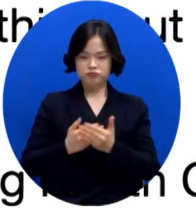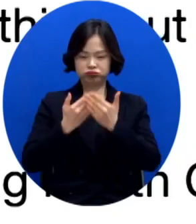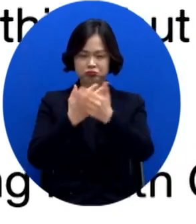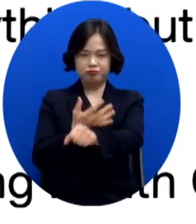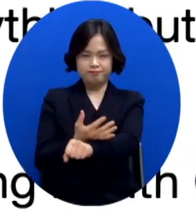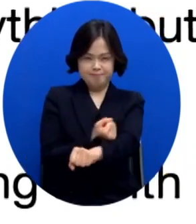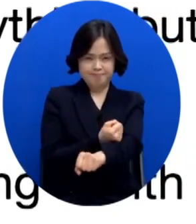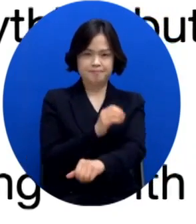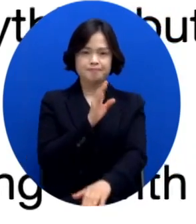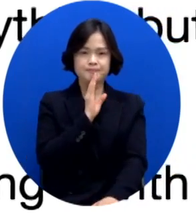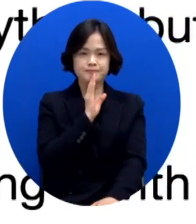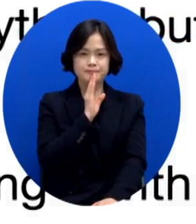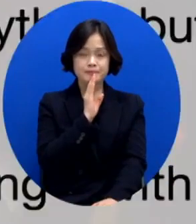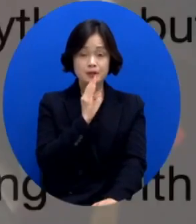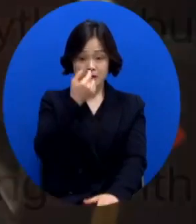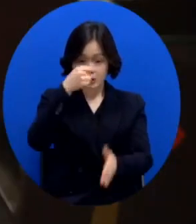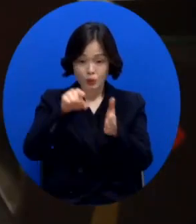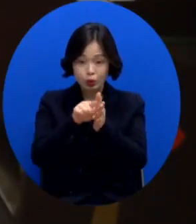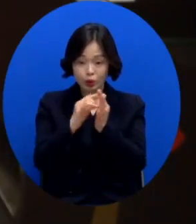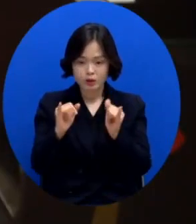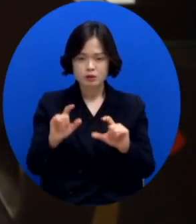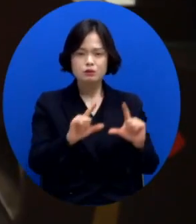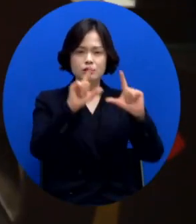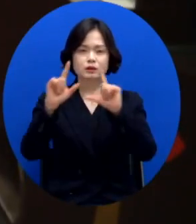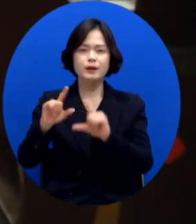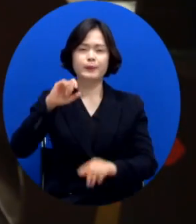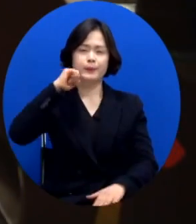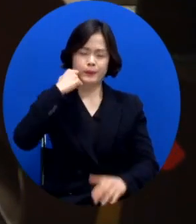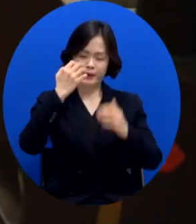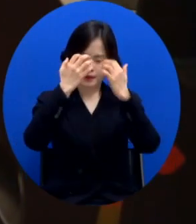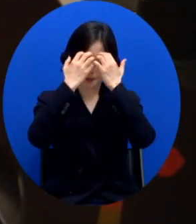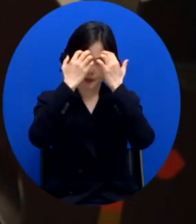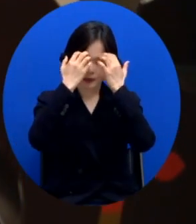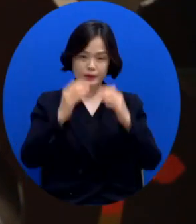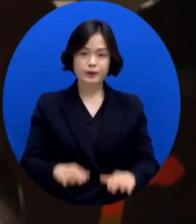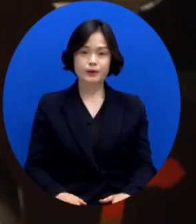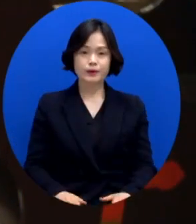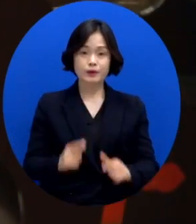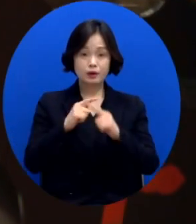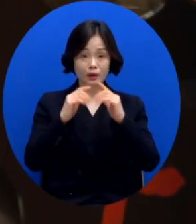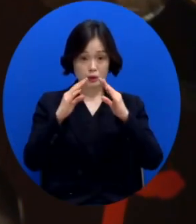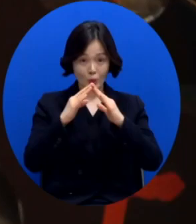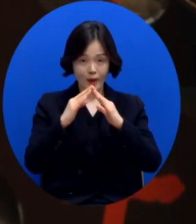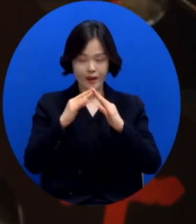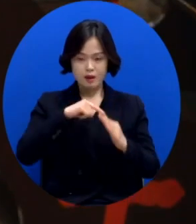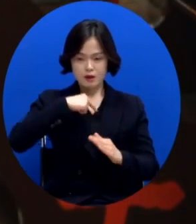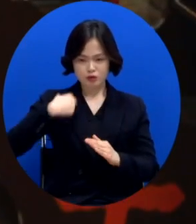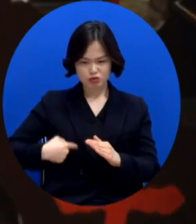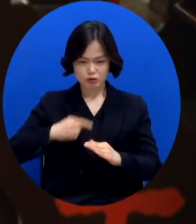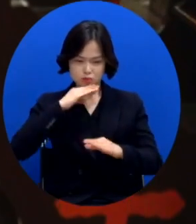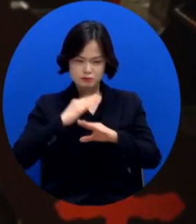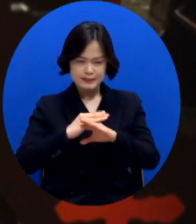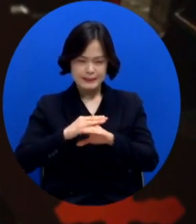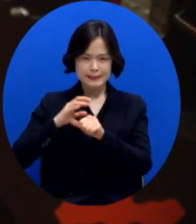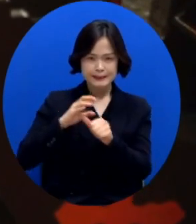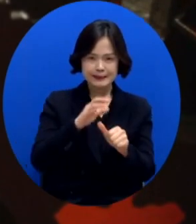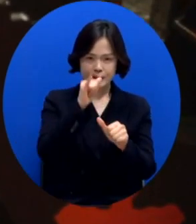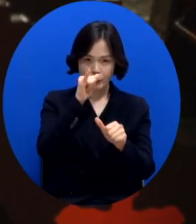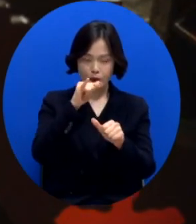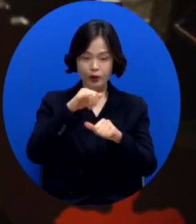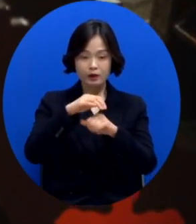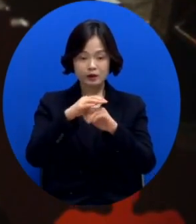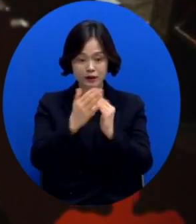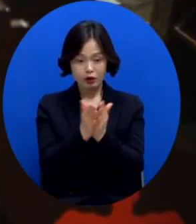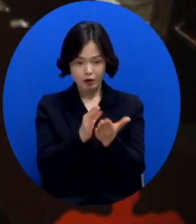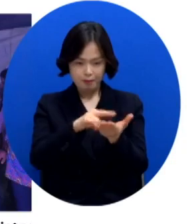있지만 기독교인의 일상은 그리 단순하지 않다며 교회의 중국화와 온라인 성경 판매 금지, 기독교인 억압